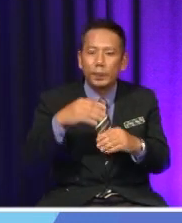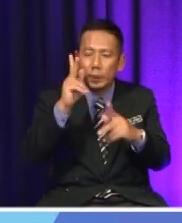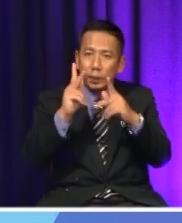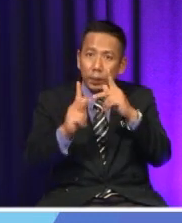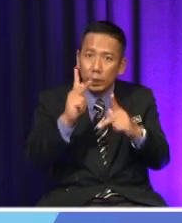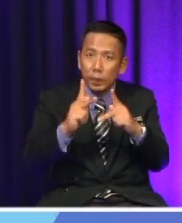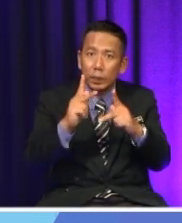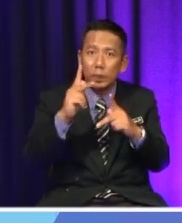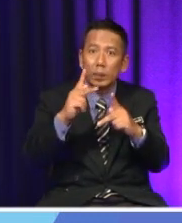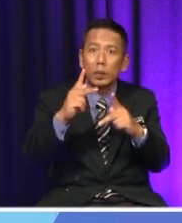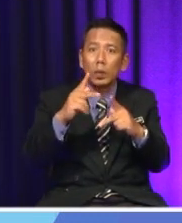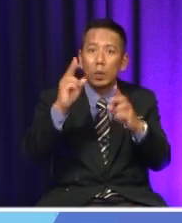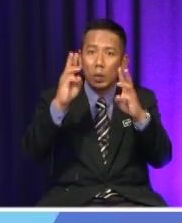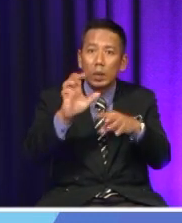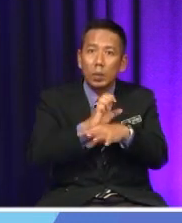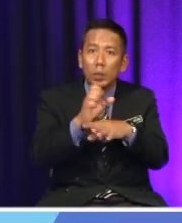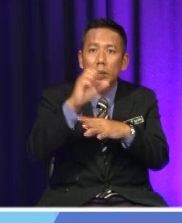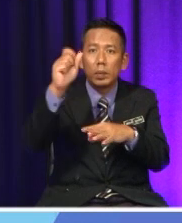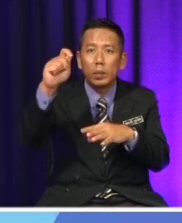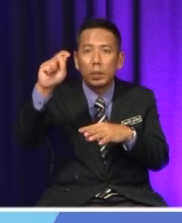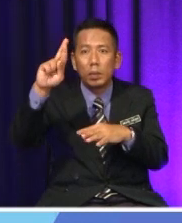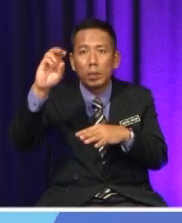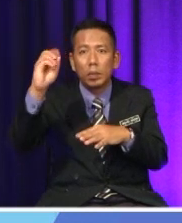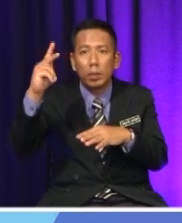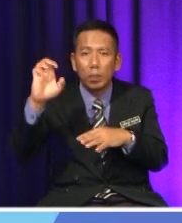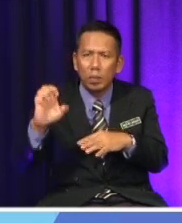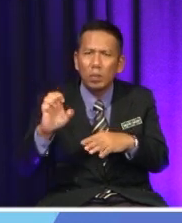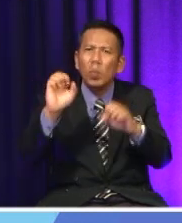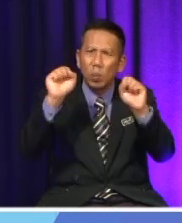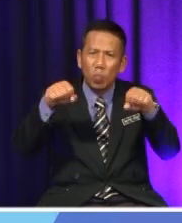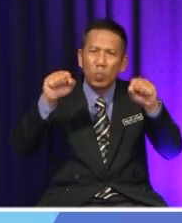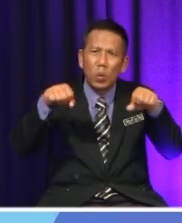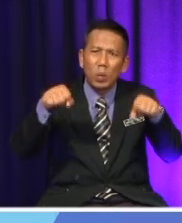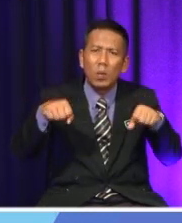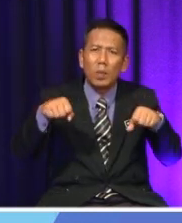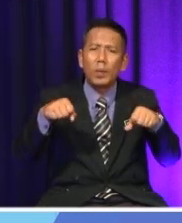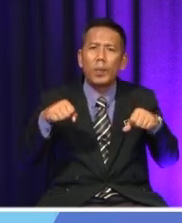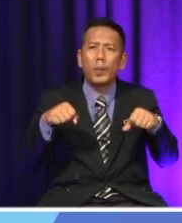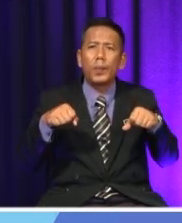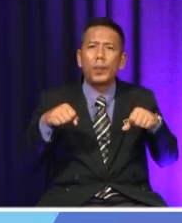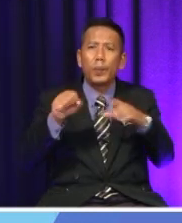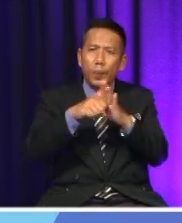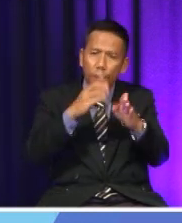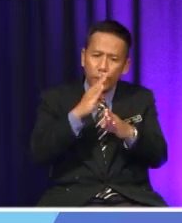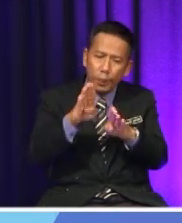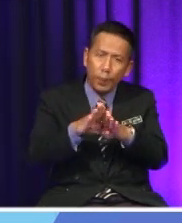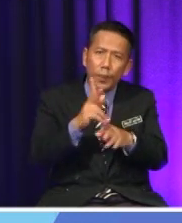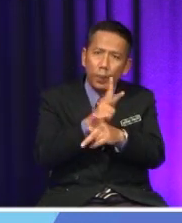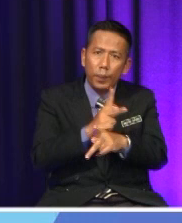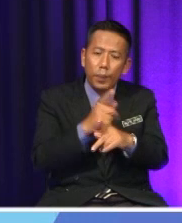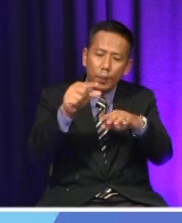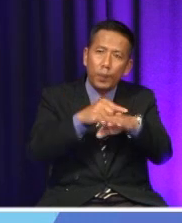tapi kita beri juga makanannya lembut kita boleh juga ya sebagai penjaga kita gunakan jari